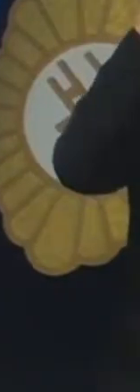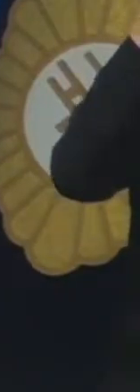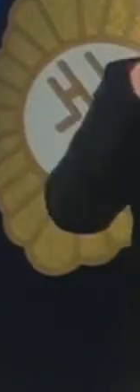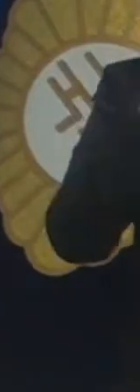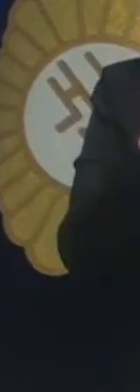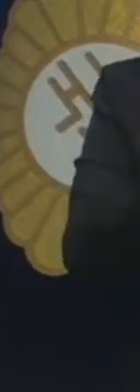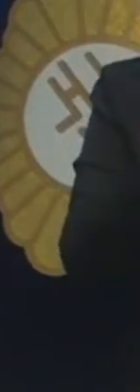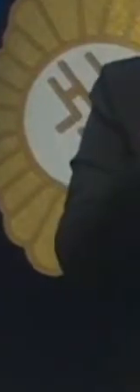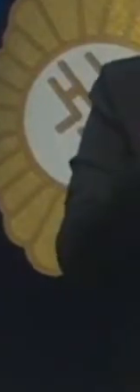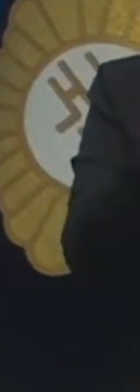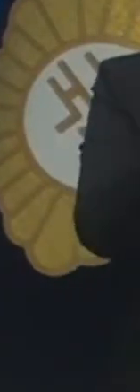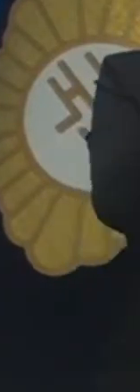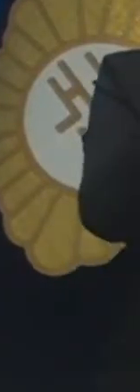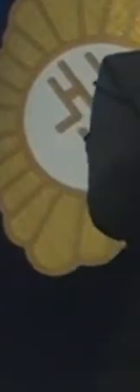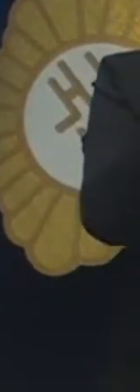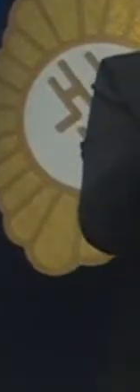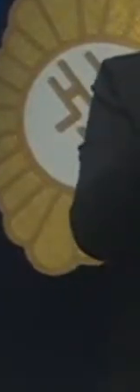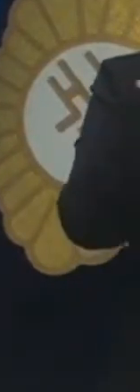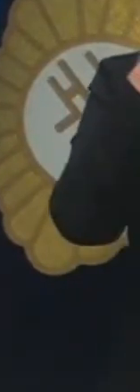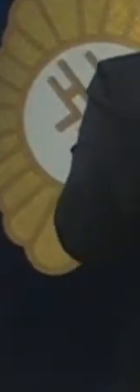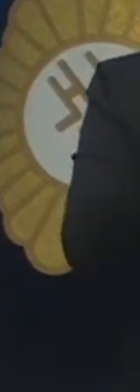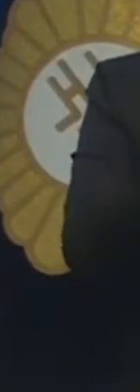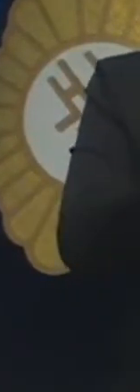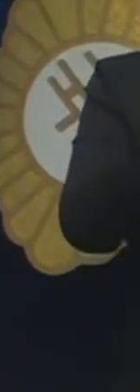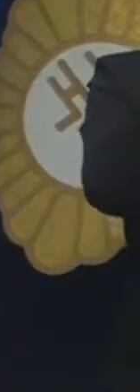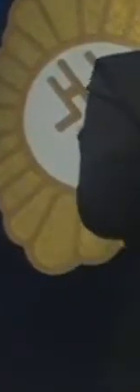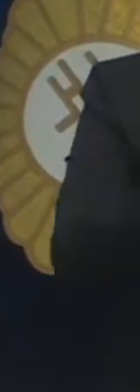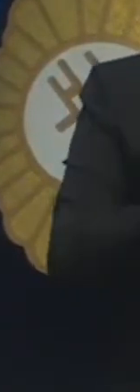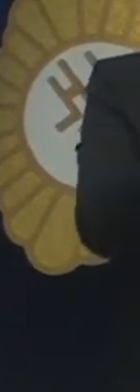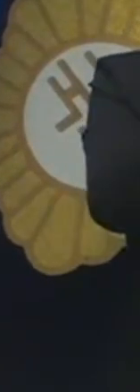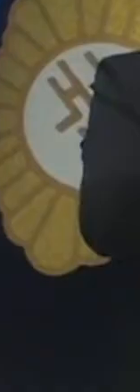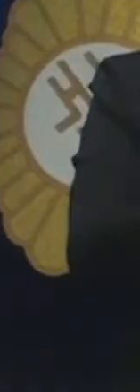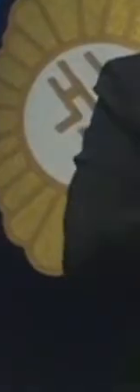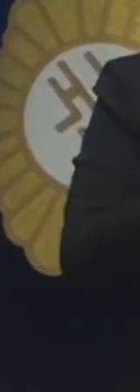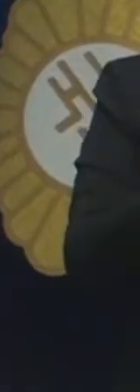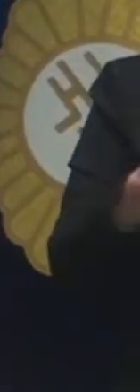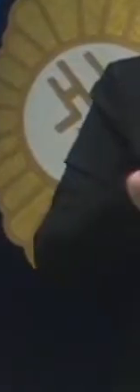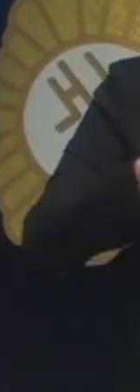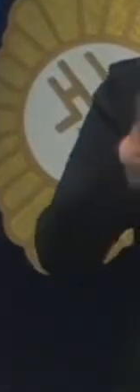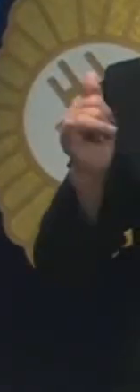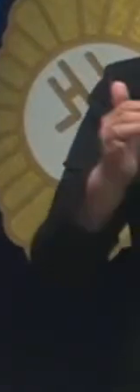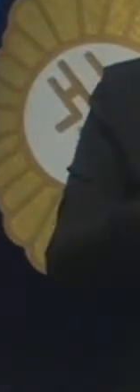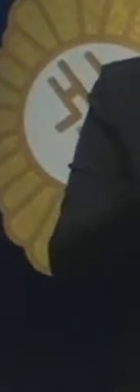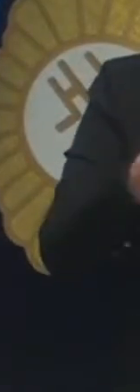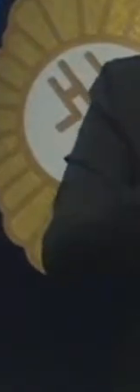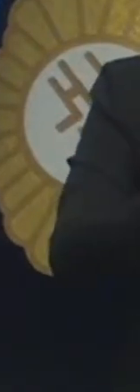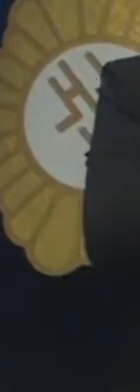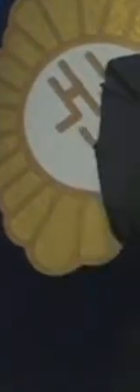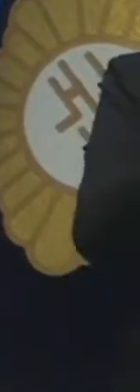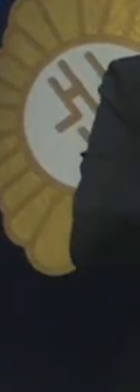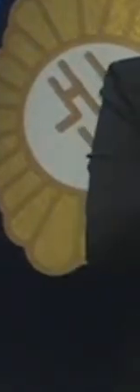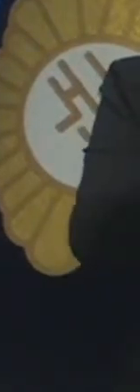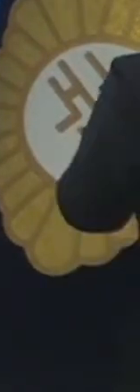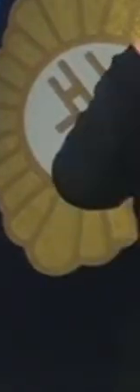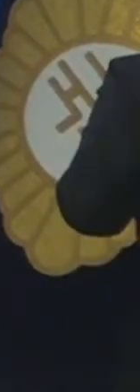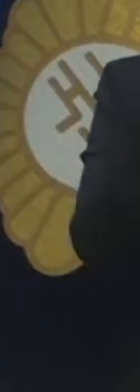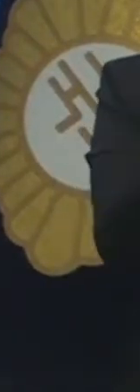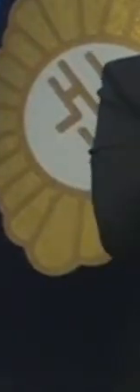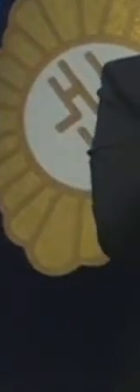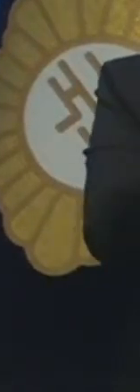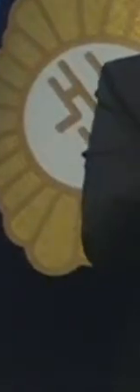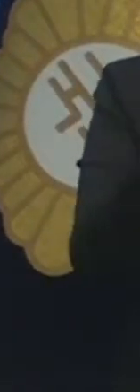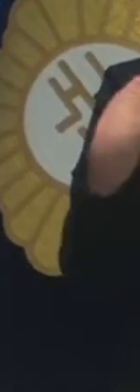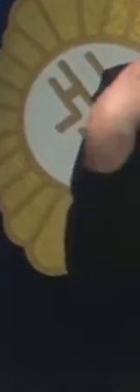미래를 불확실한 도박판에 내맡기고 있습니다. 이는 10만 노동자와 그 가족, 지역 경제를 전혀 고려하지